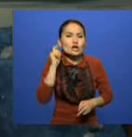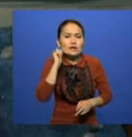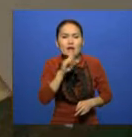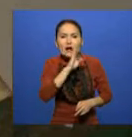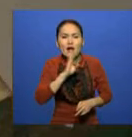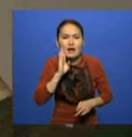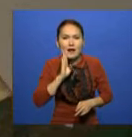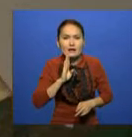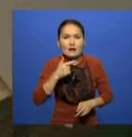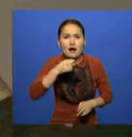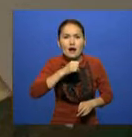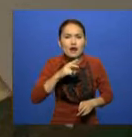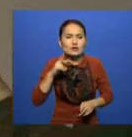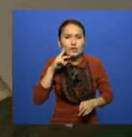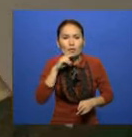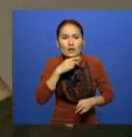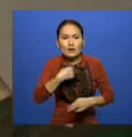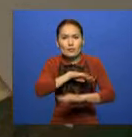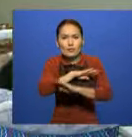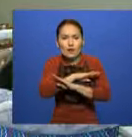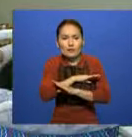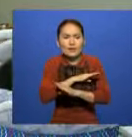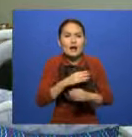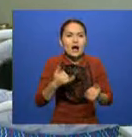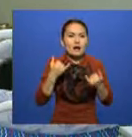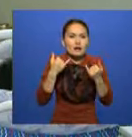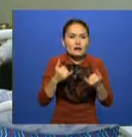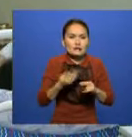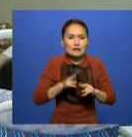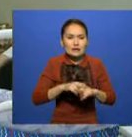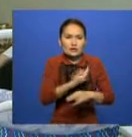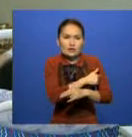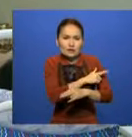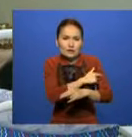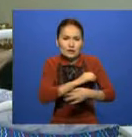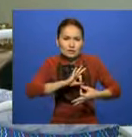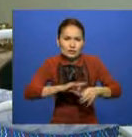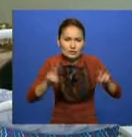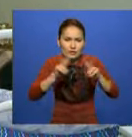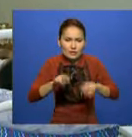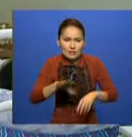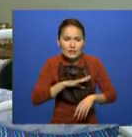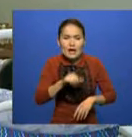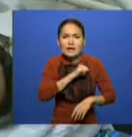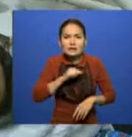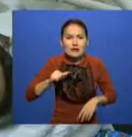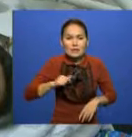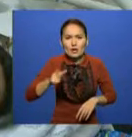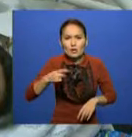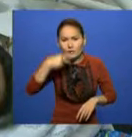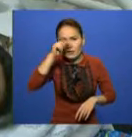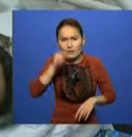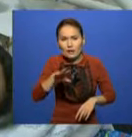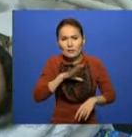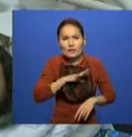көз жұмған. Табиғи газбен қамтамасыз ететін мекеме қызметкерлері оған көп жағдайда тұрғындардың өздері кінәлі екенін айтады. Өткені газ